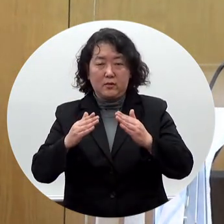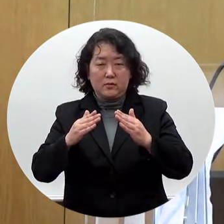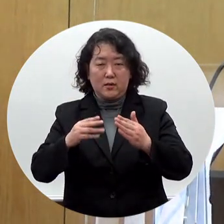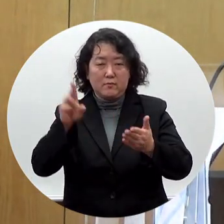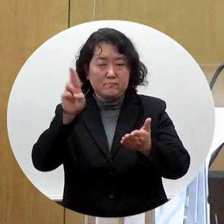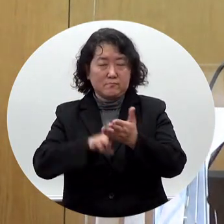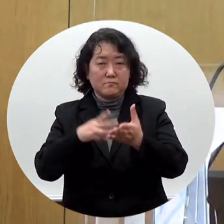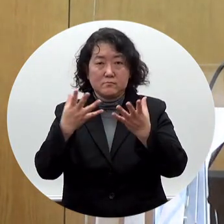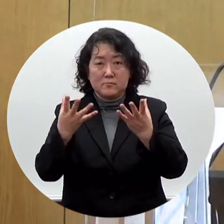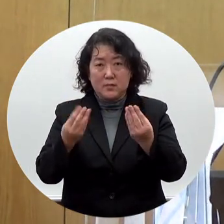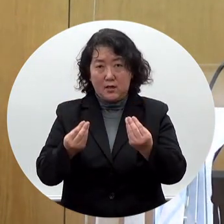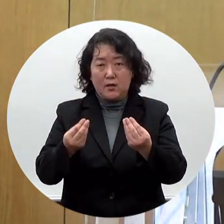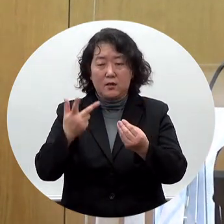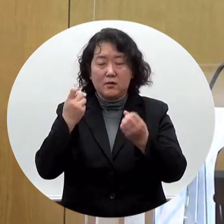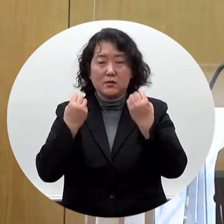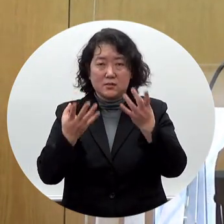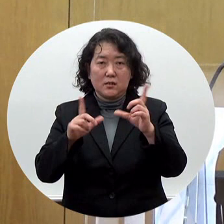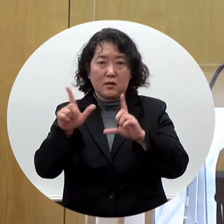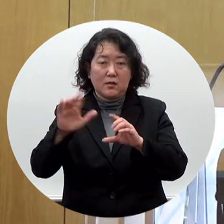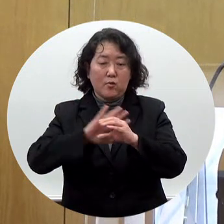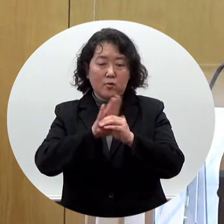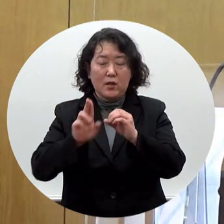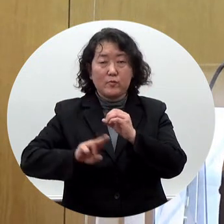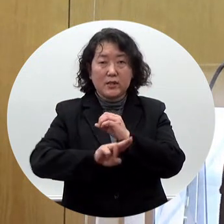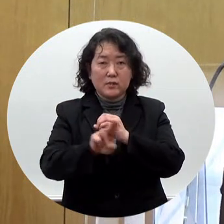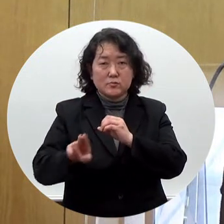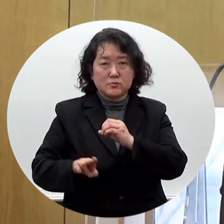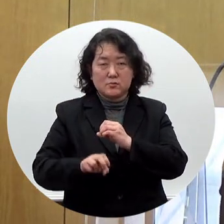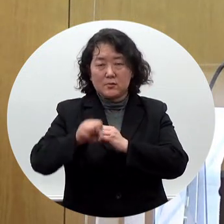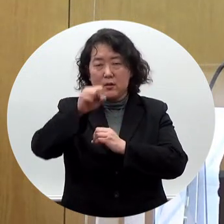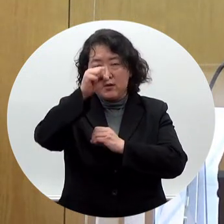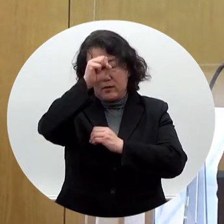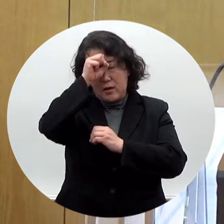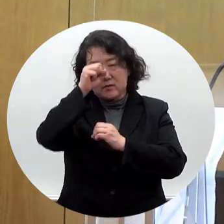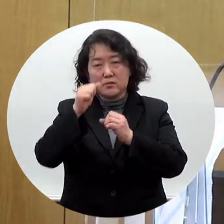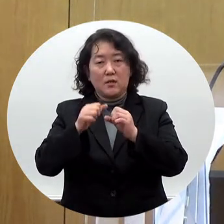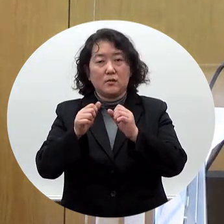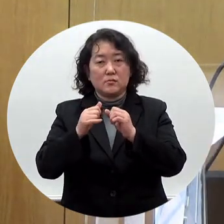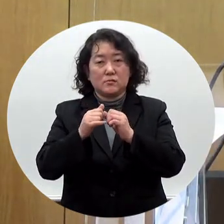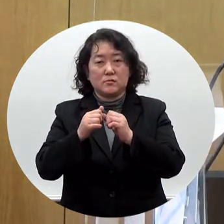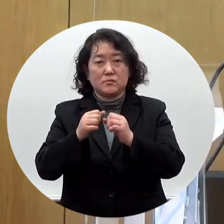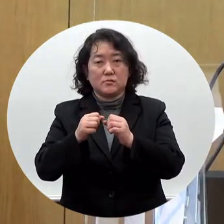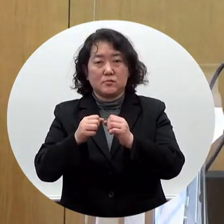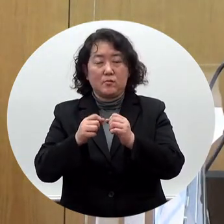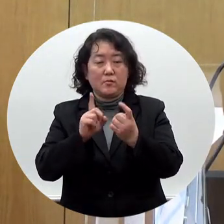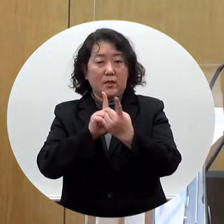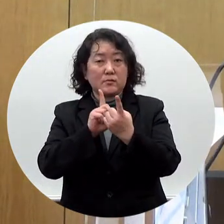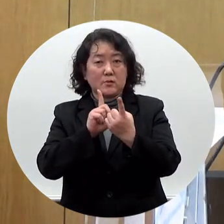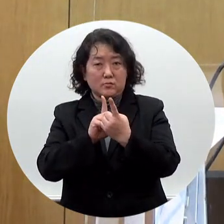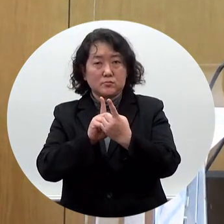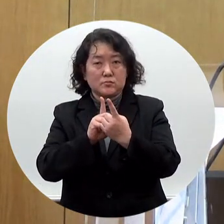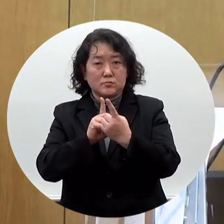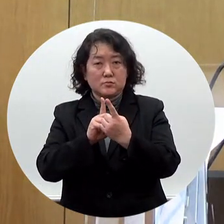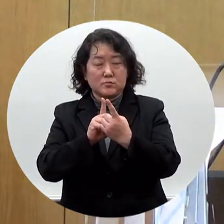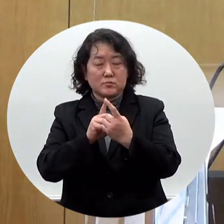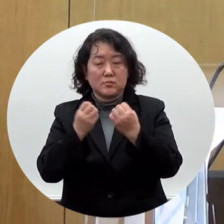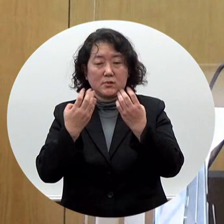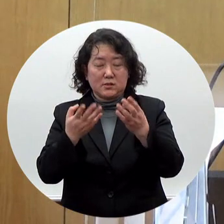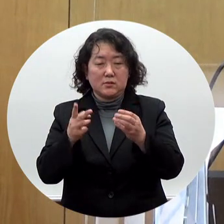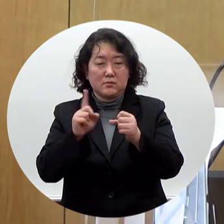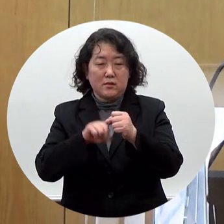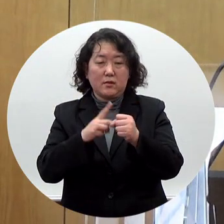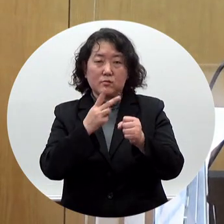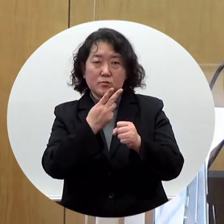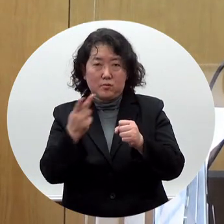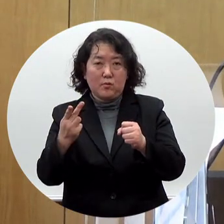をいただきました、新型コロナウイルス感染症対策に係る次の事業につきまして、新年度早